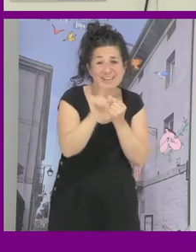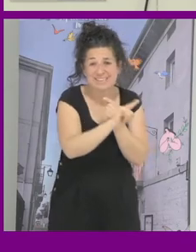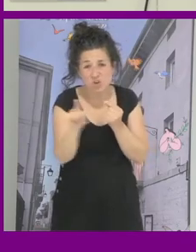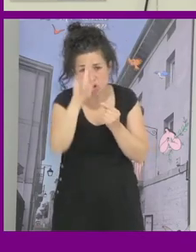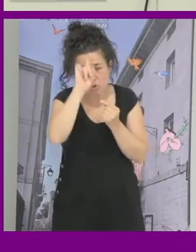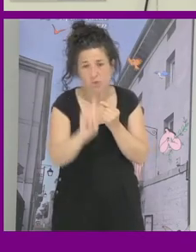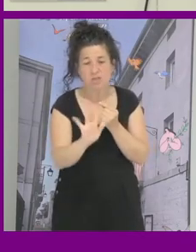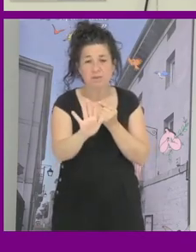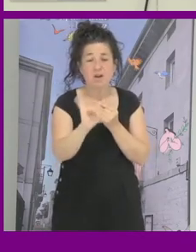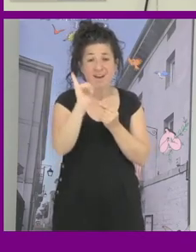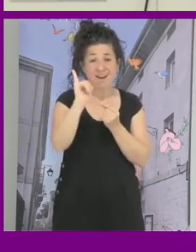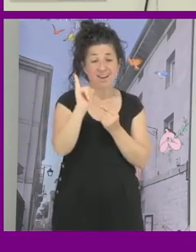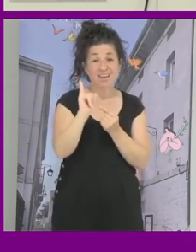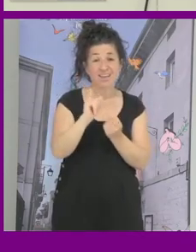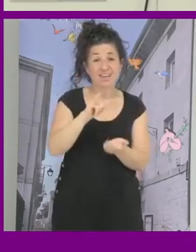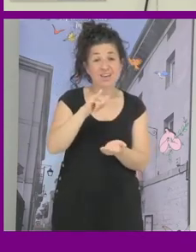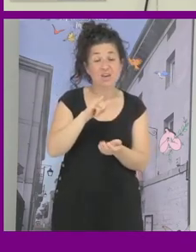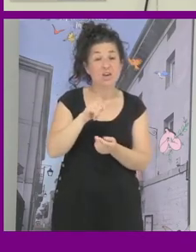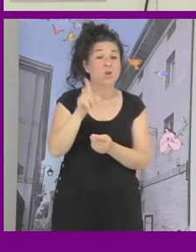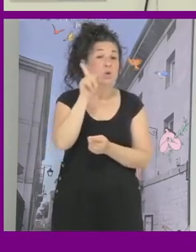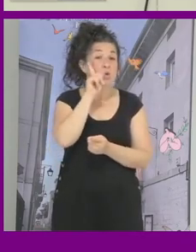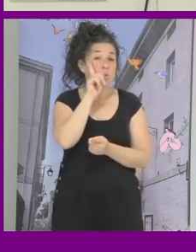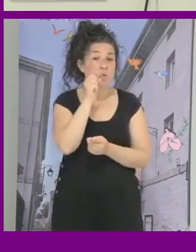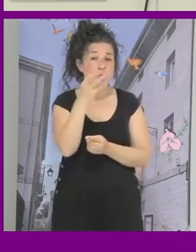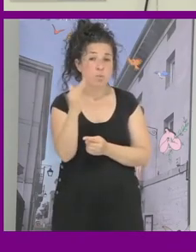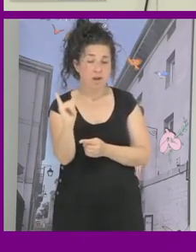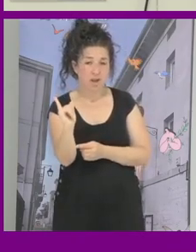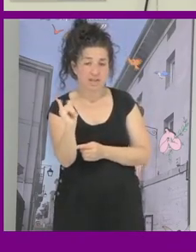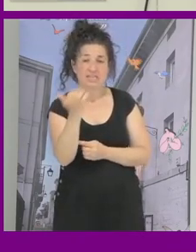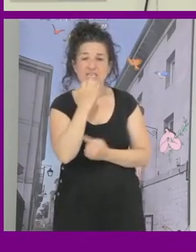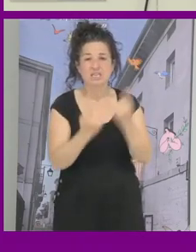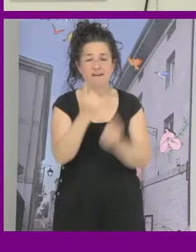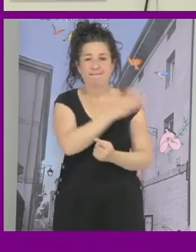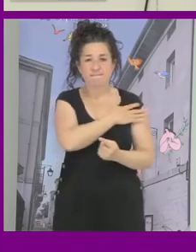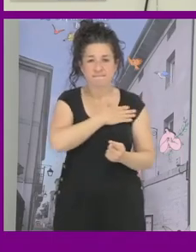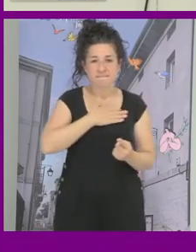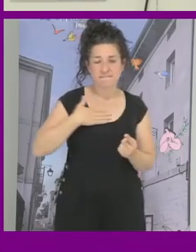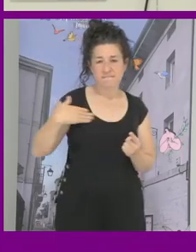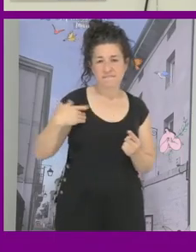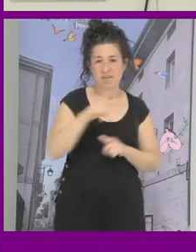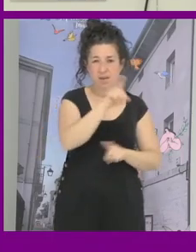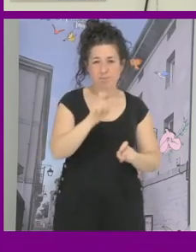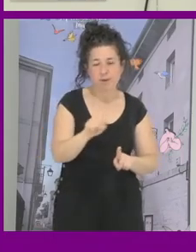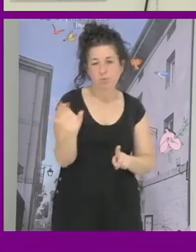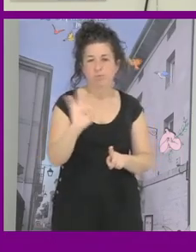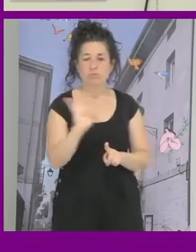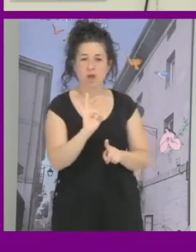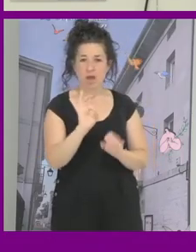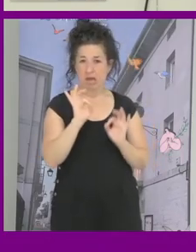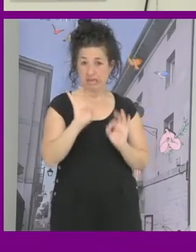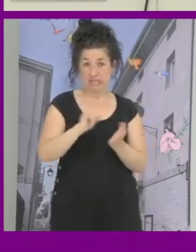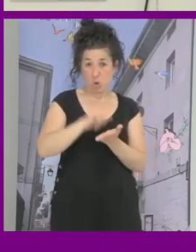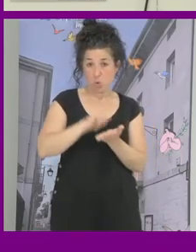konektatuta, badagoela telefono zenbaki bat, norbaitek nahi baldin badu galderarik edo bide horretatik bota,